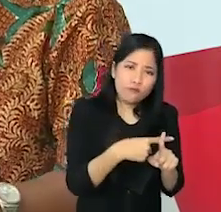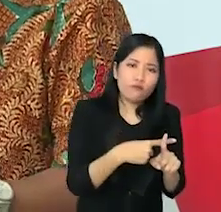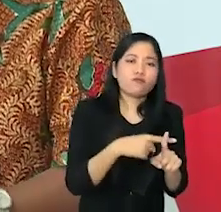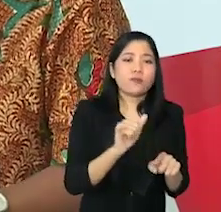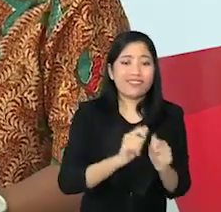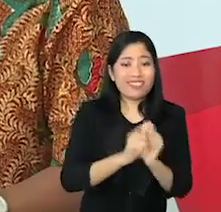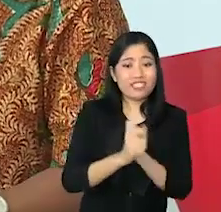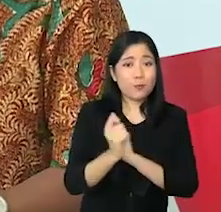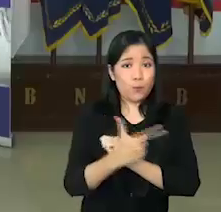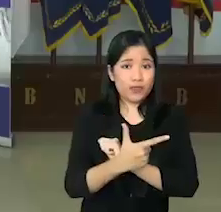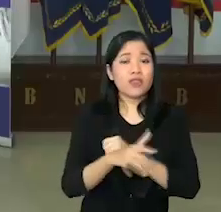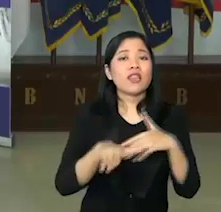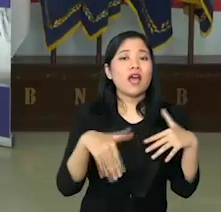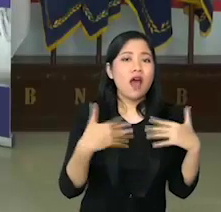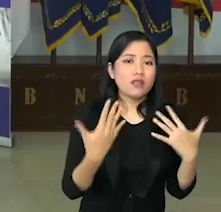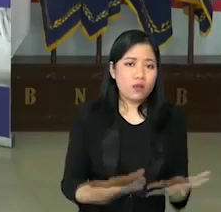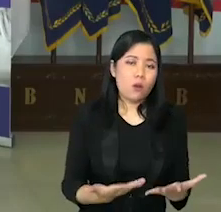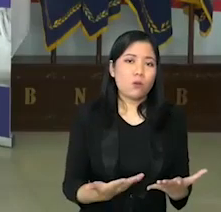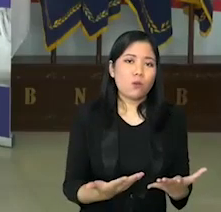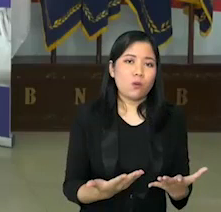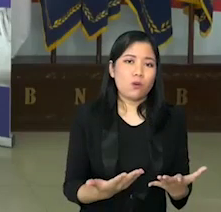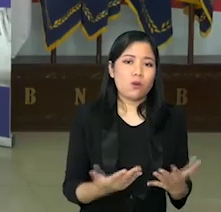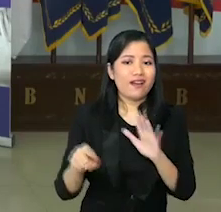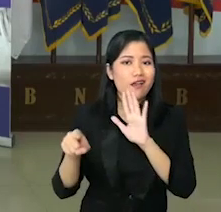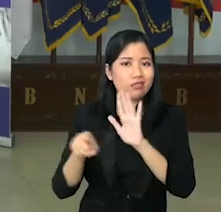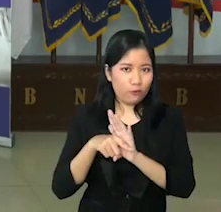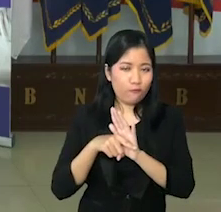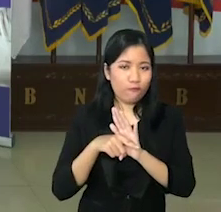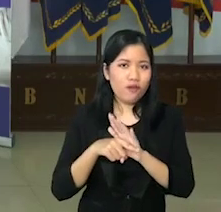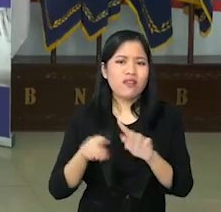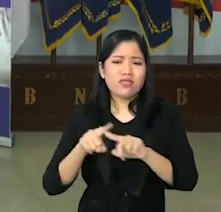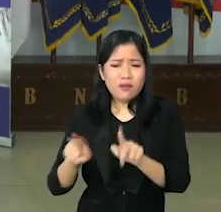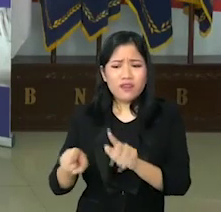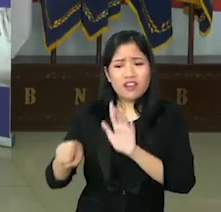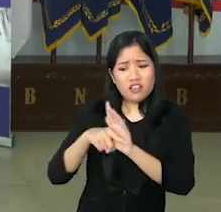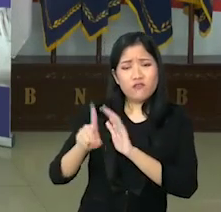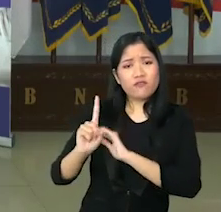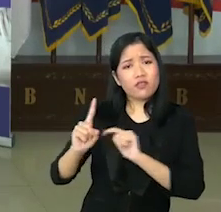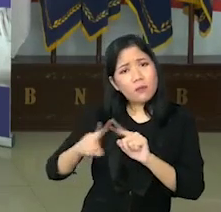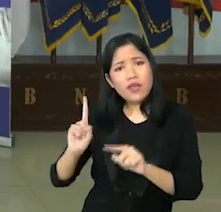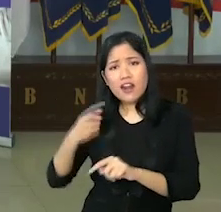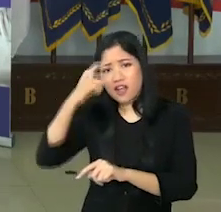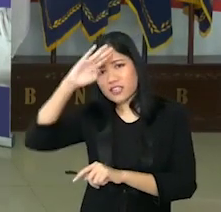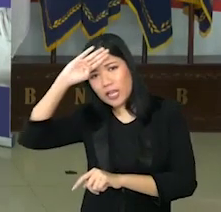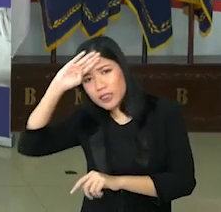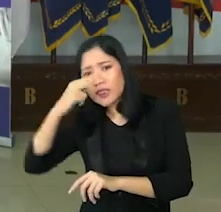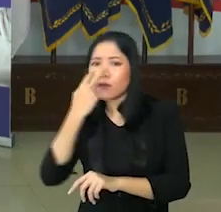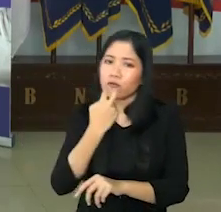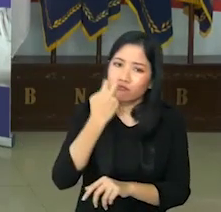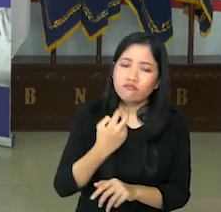repites atau negatif namun memiliki gejala untuk